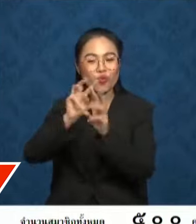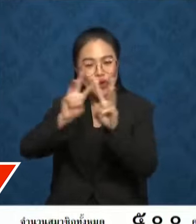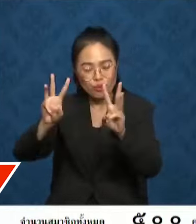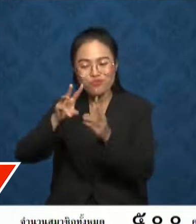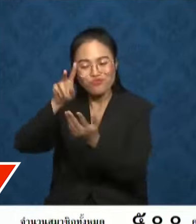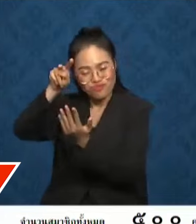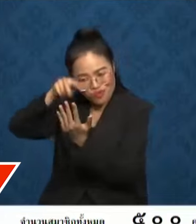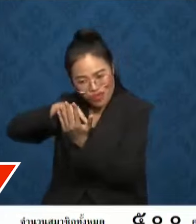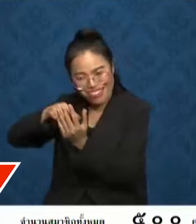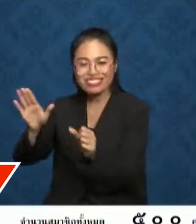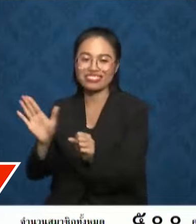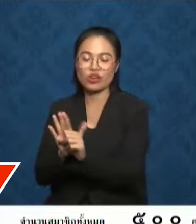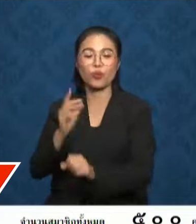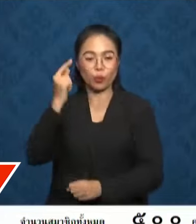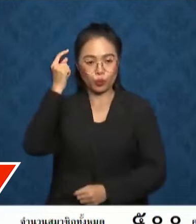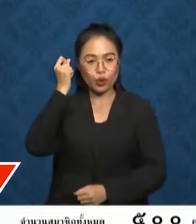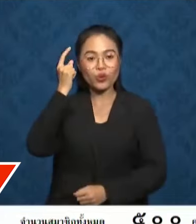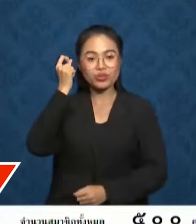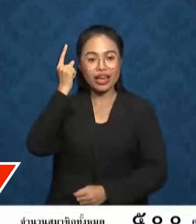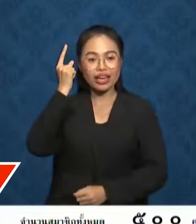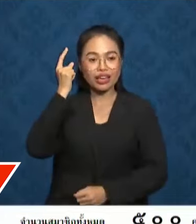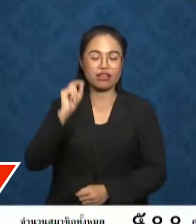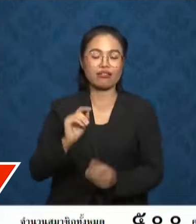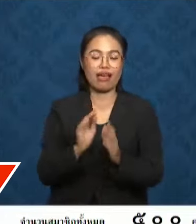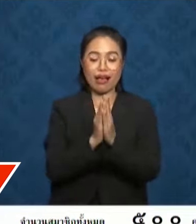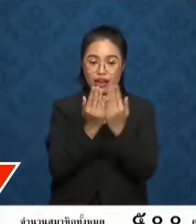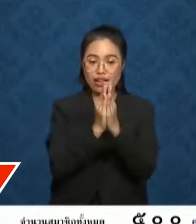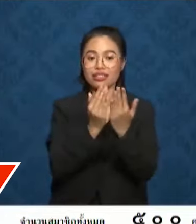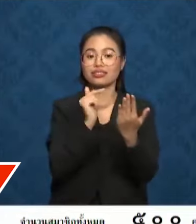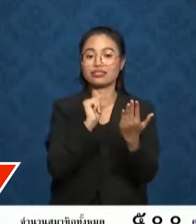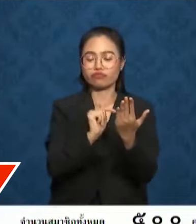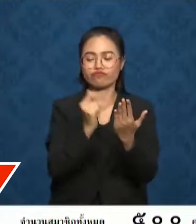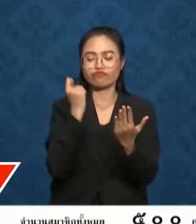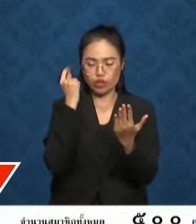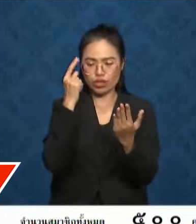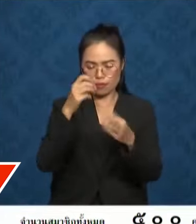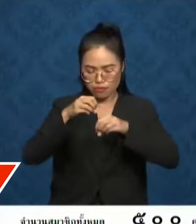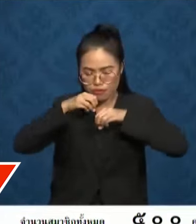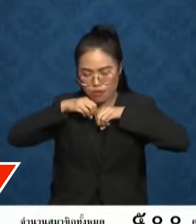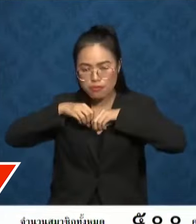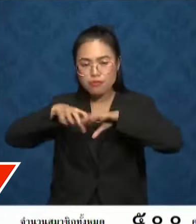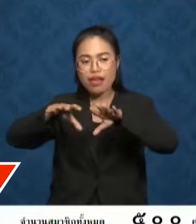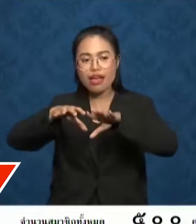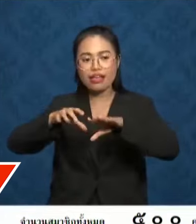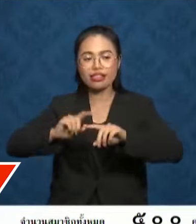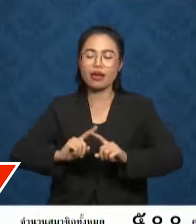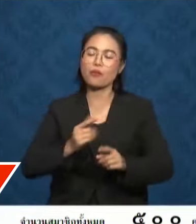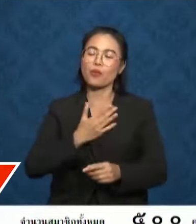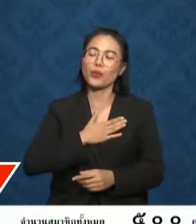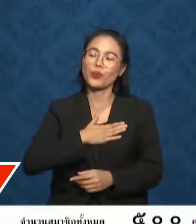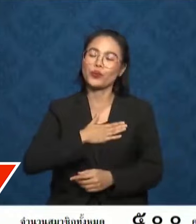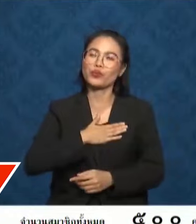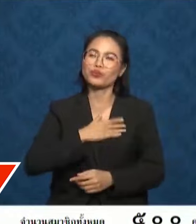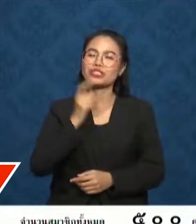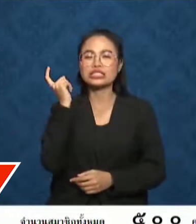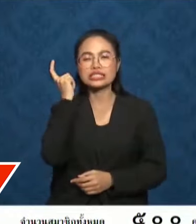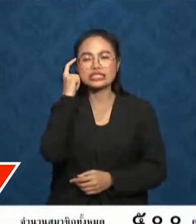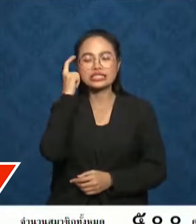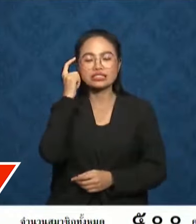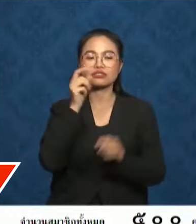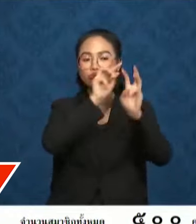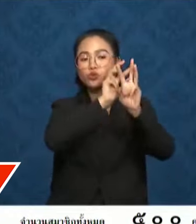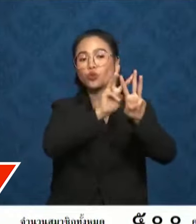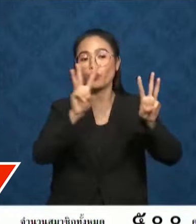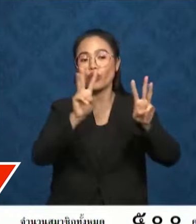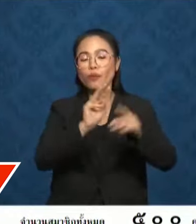านู่แล้วผมกมาคิดต่อว่า ในวะหน้าเว็ไต